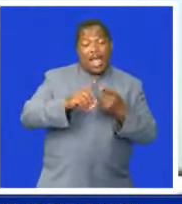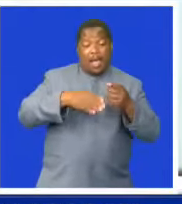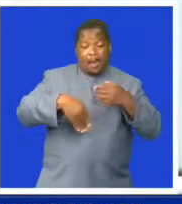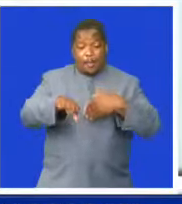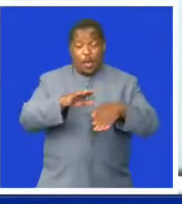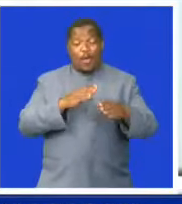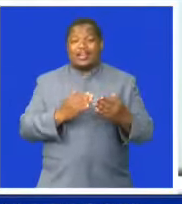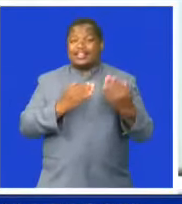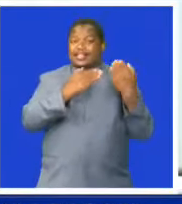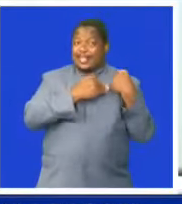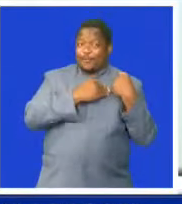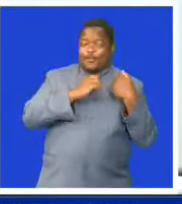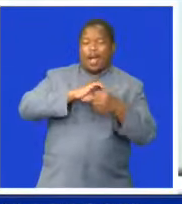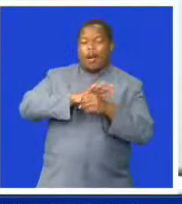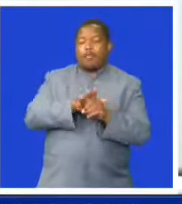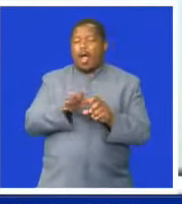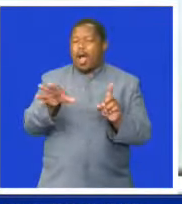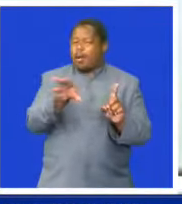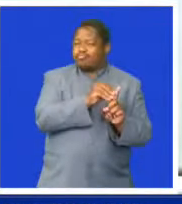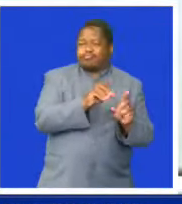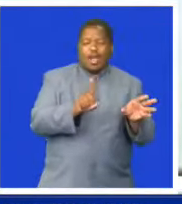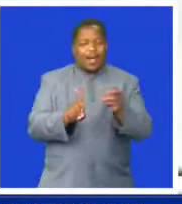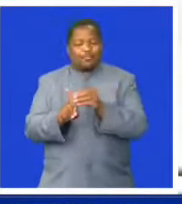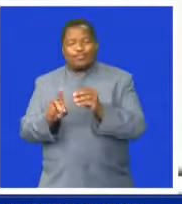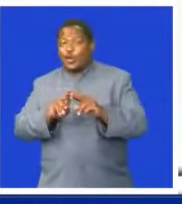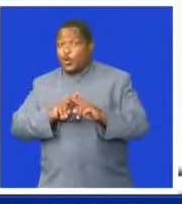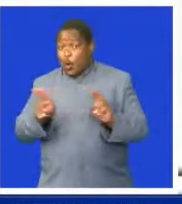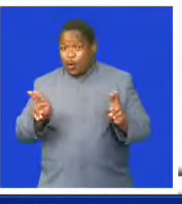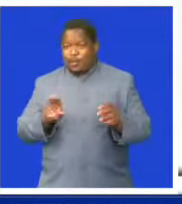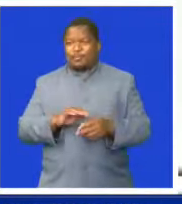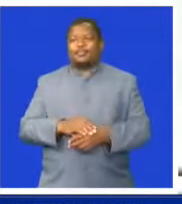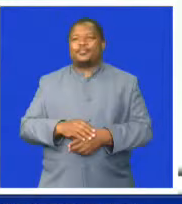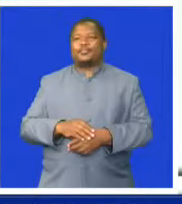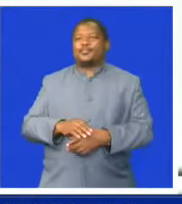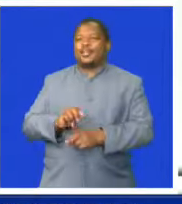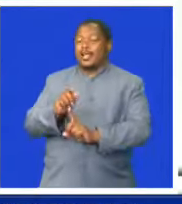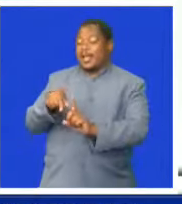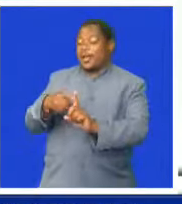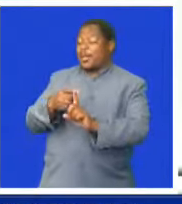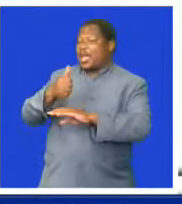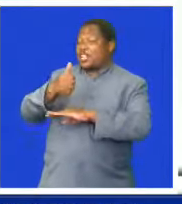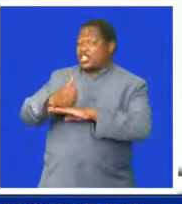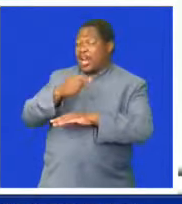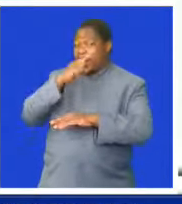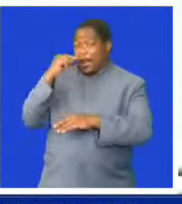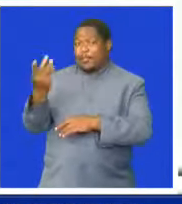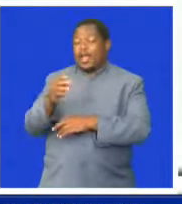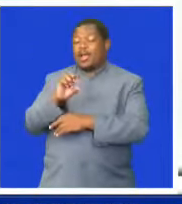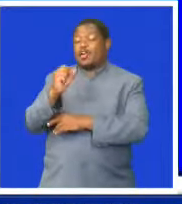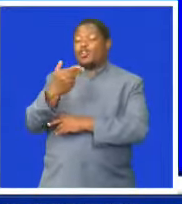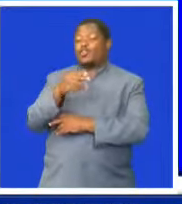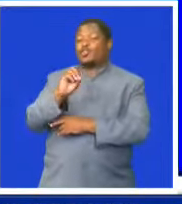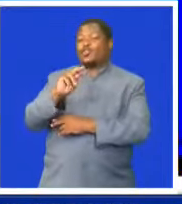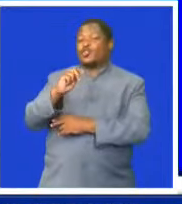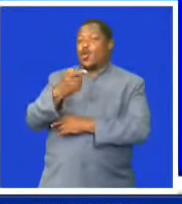nhlangano Comfort Show ngalophinza abe ngusihlalo welikomiti uthulele eminye le migomo. After each match,